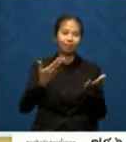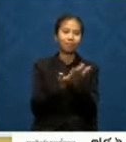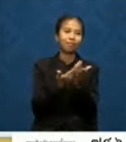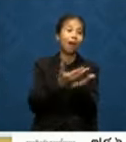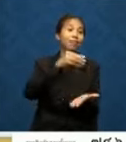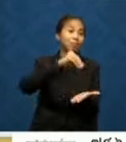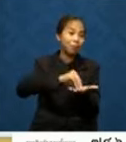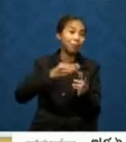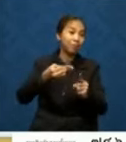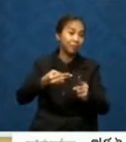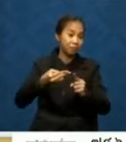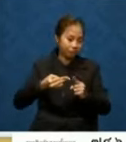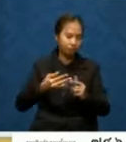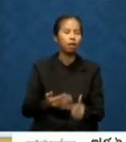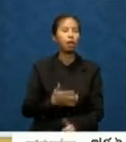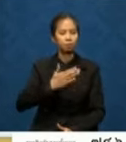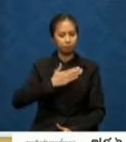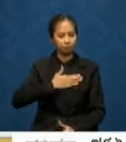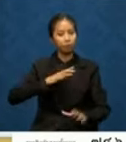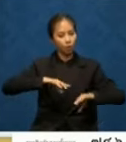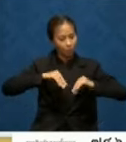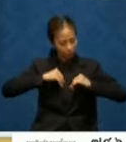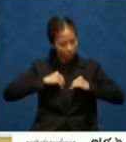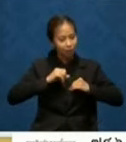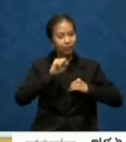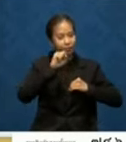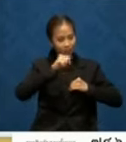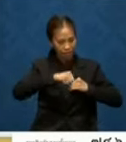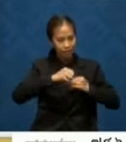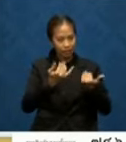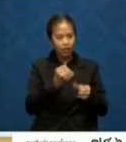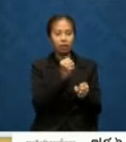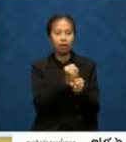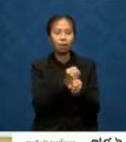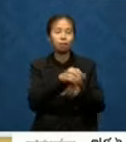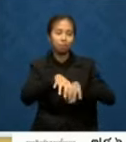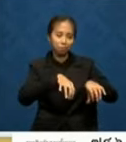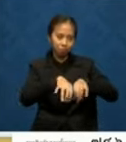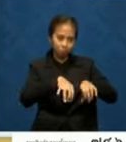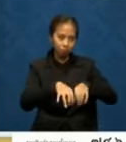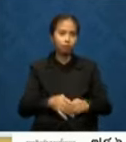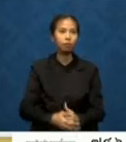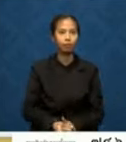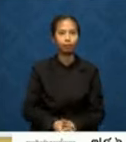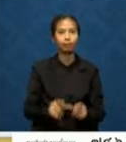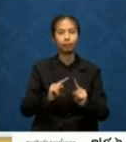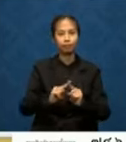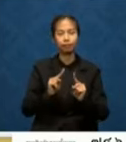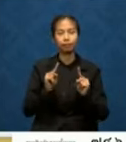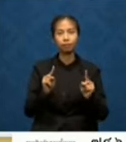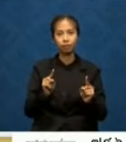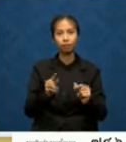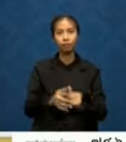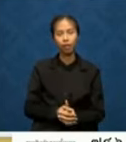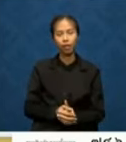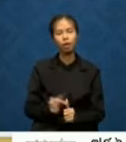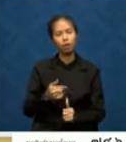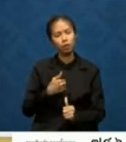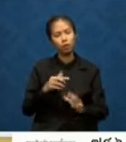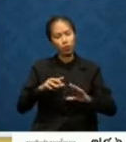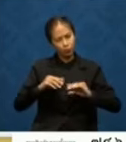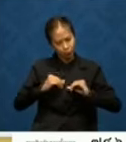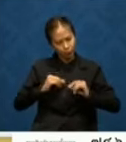เห็นด้วยถึงความจำเป็นที่รัฐบาลจะต้องมีนโยบายฉบับนี้ขึ้นมาเรื่องนี้ขึ้นมาแต่อย่างไรก็ตามครับเป็นความเห็นด้วยบนความ